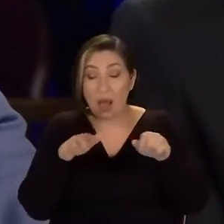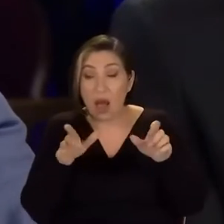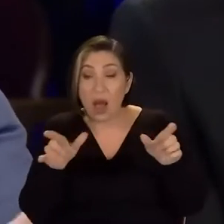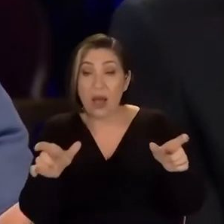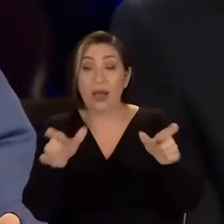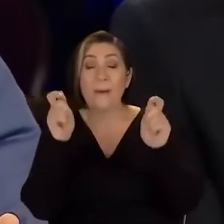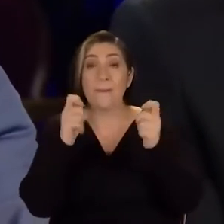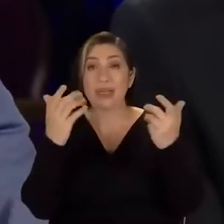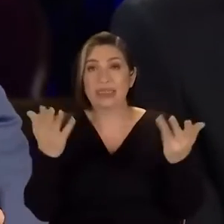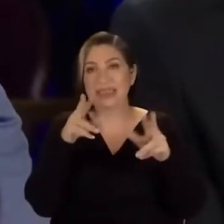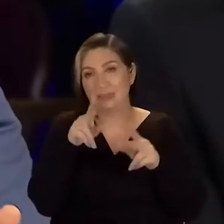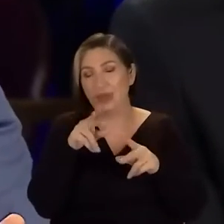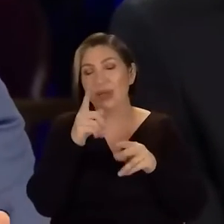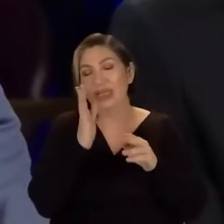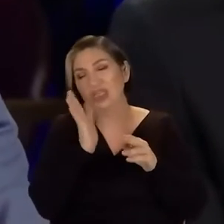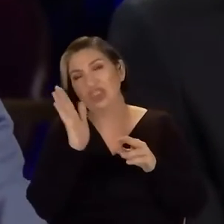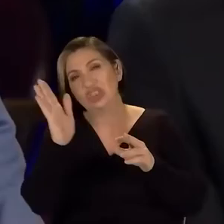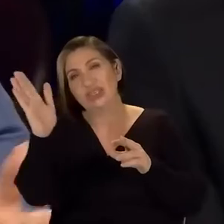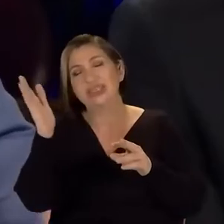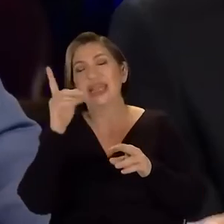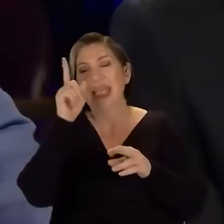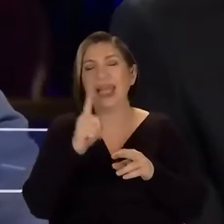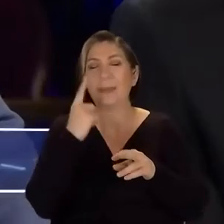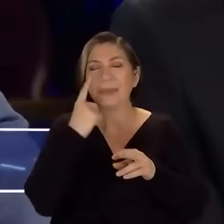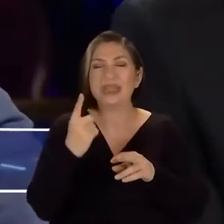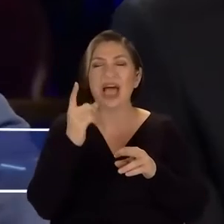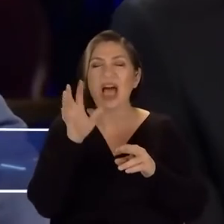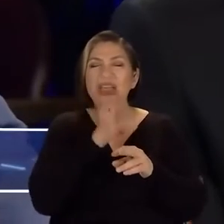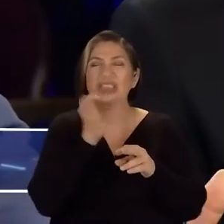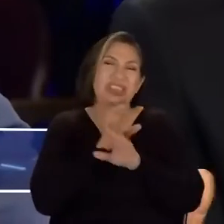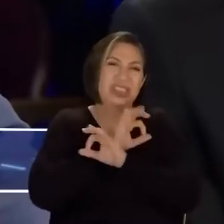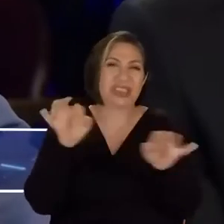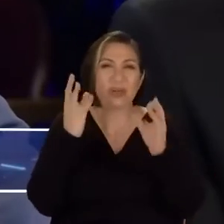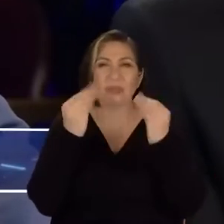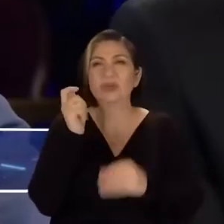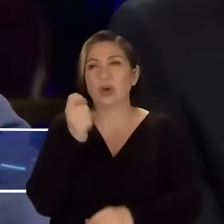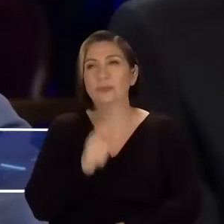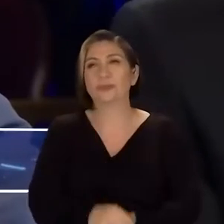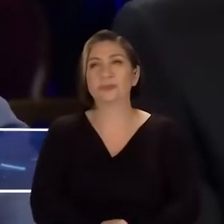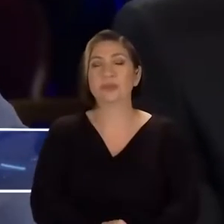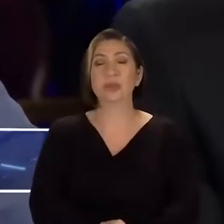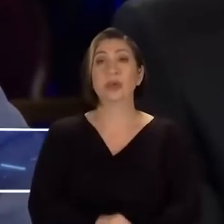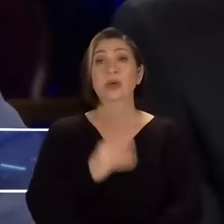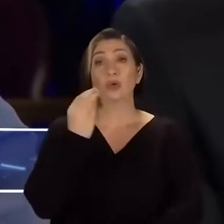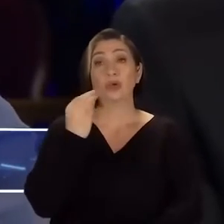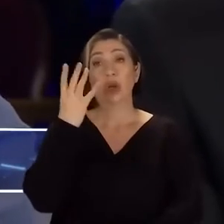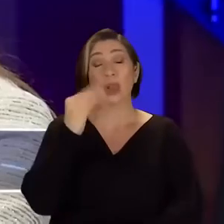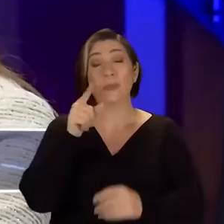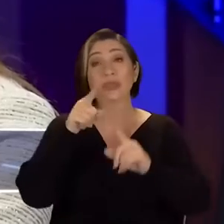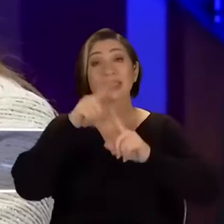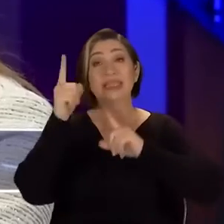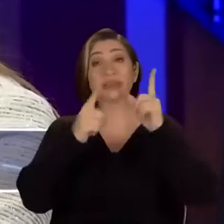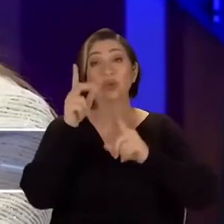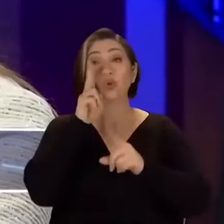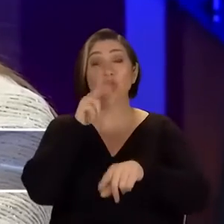kurabiliriz diye. Ama gidişatın tabii ilk başta biraz acısız olması zor. Ve güzel olan, o kadar bu